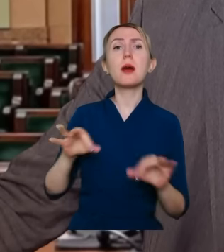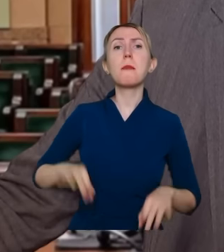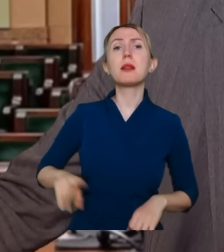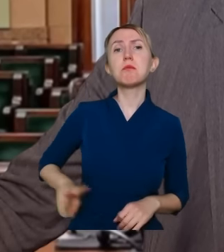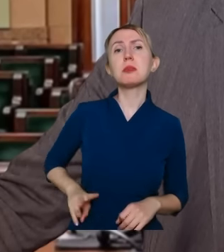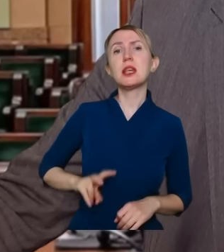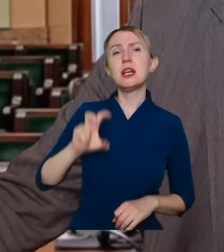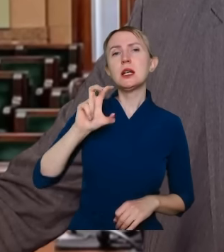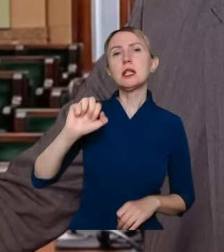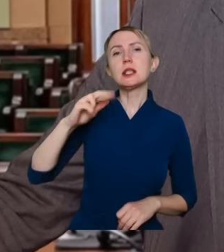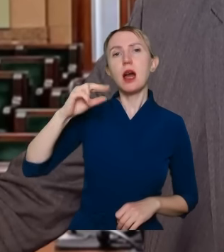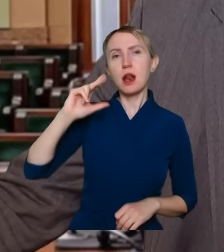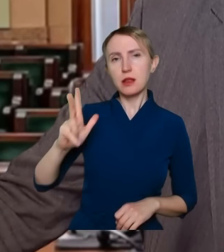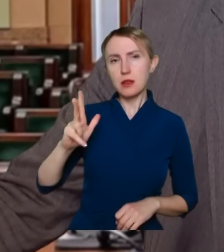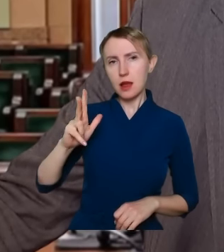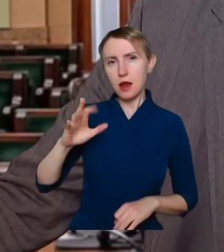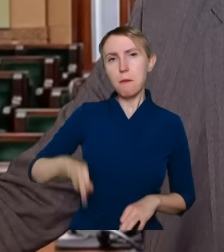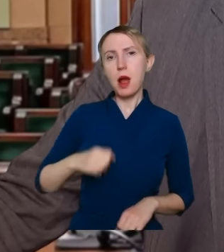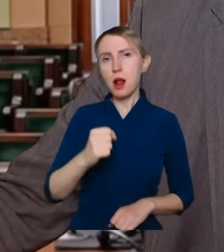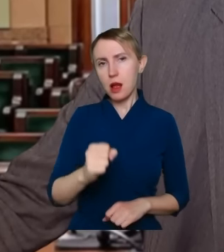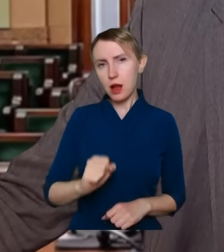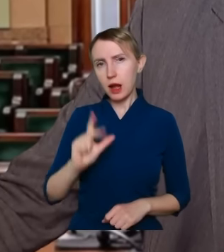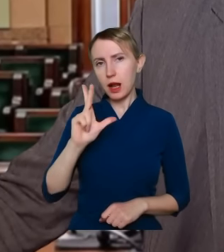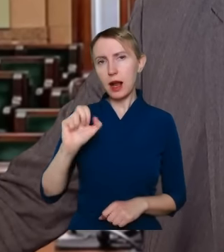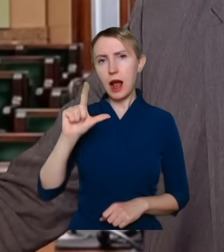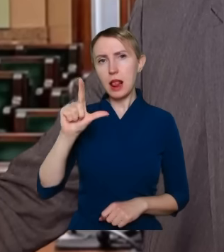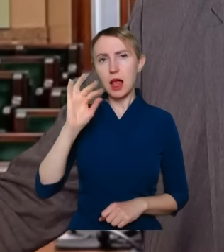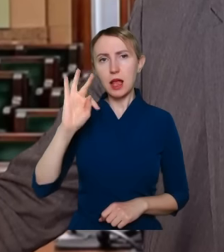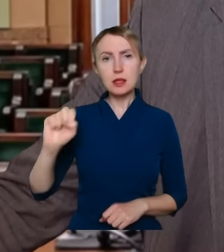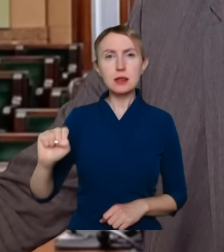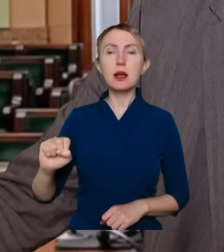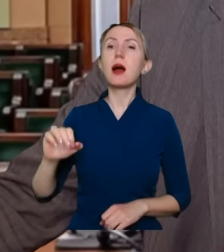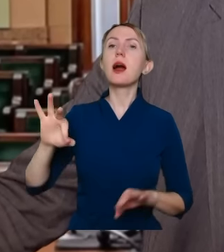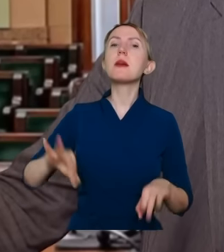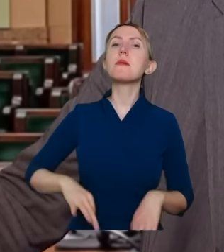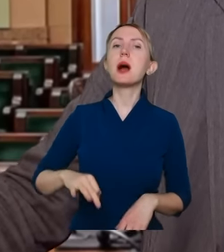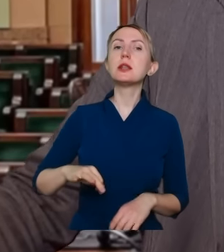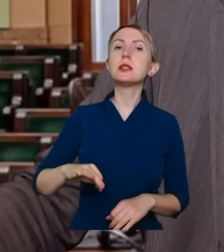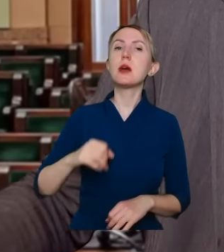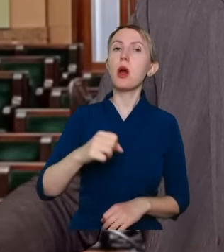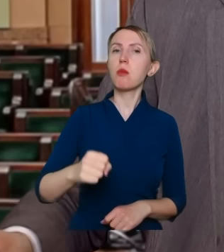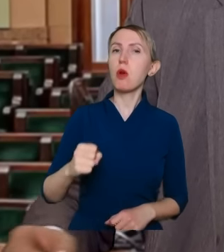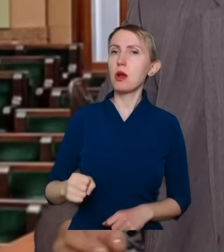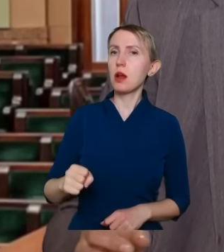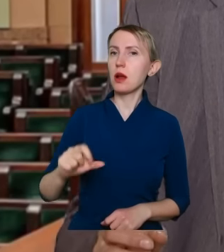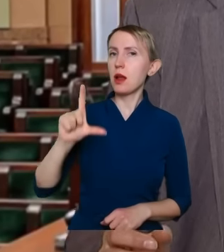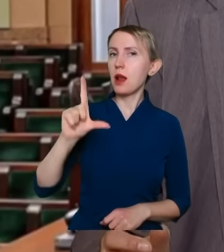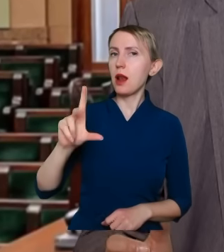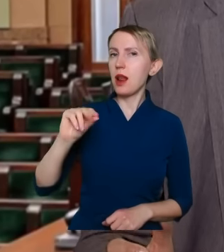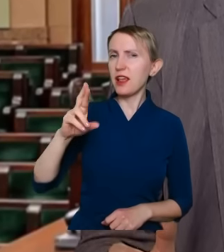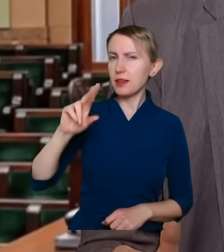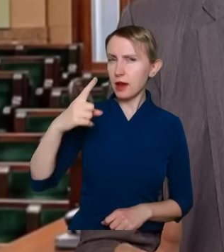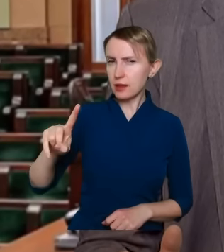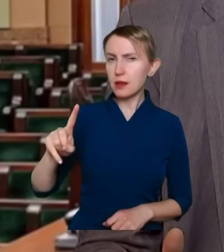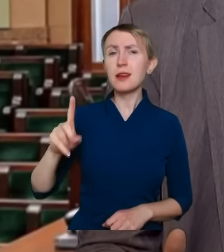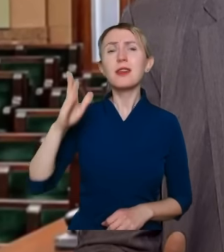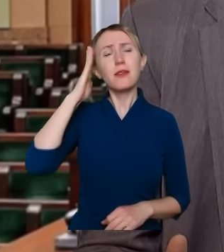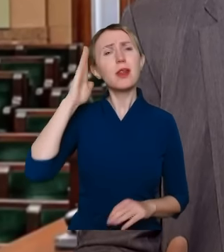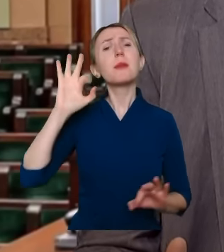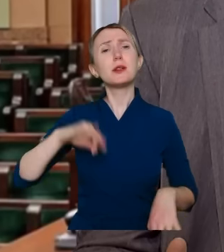Czarkiem z panem posłem Kalet i z panią poseł leniart i Wie pan co mnie